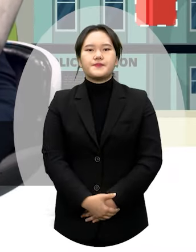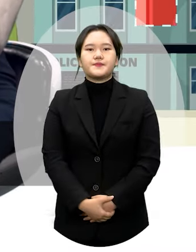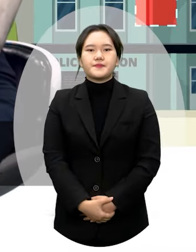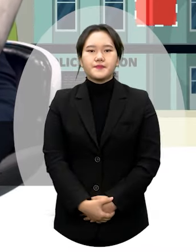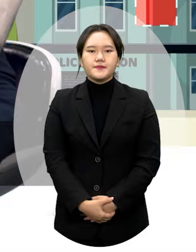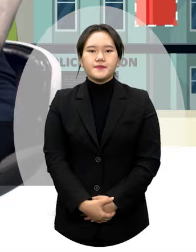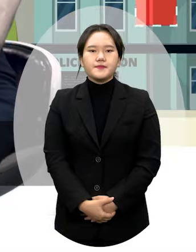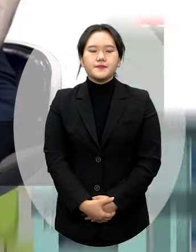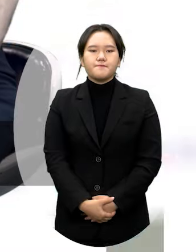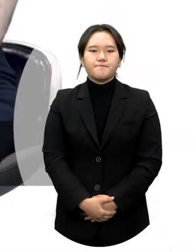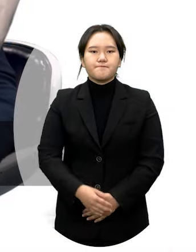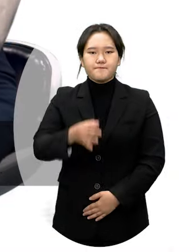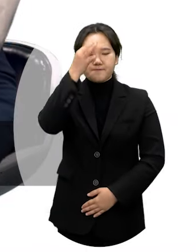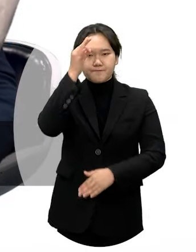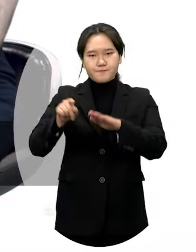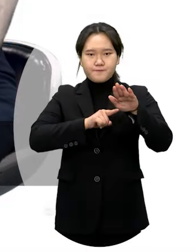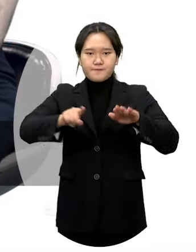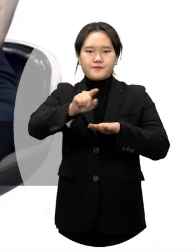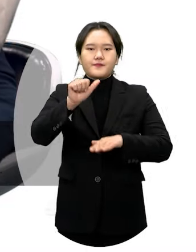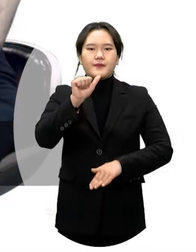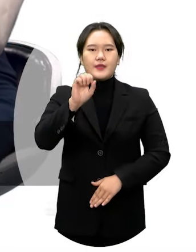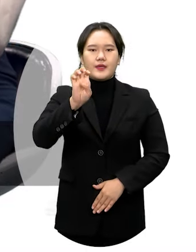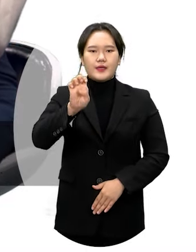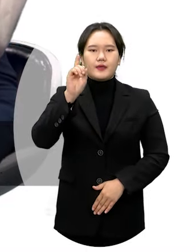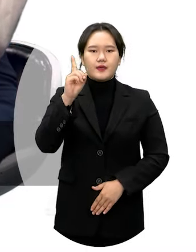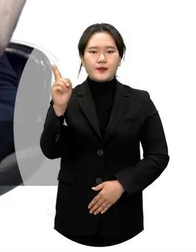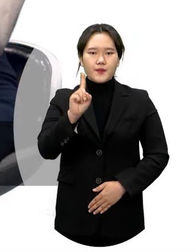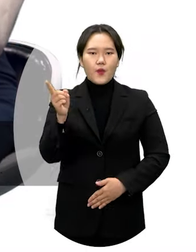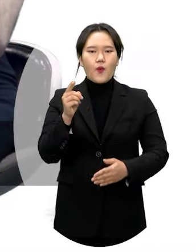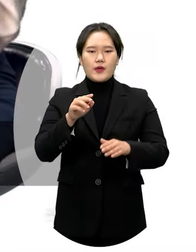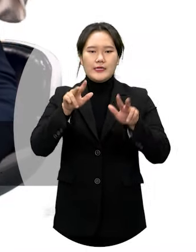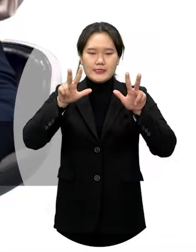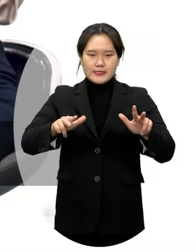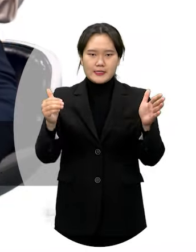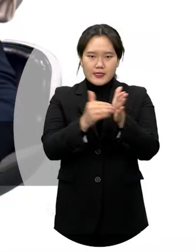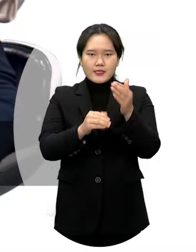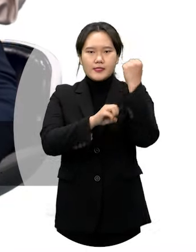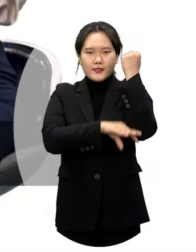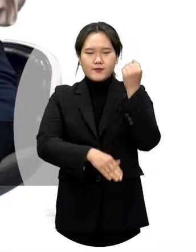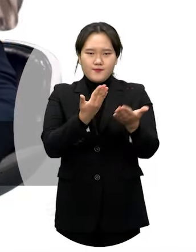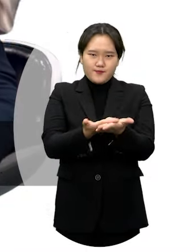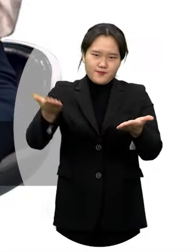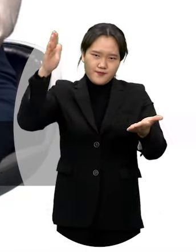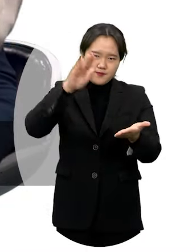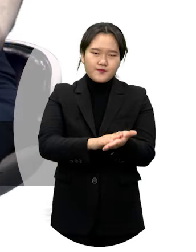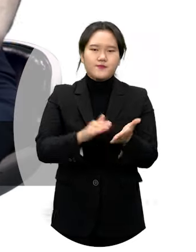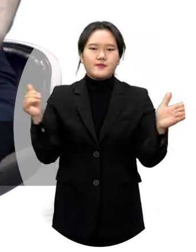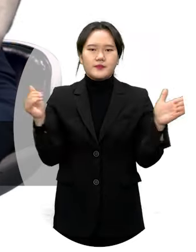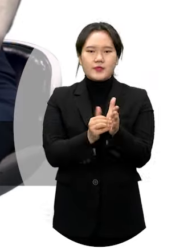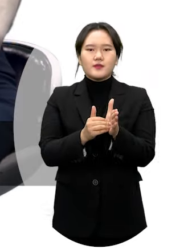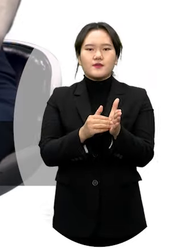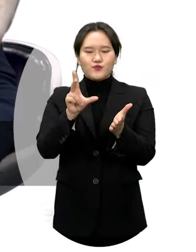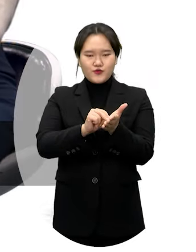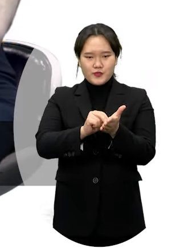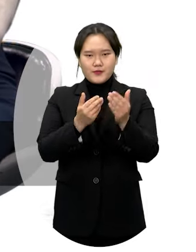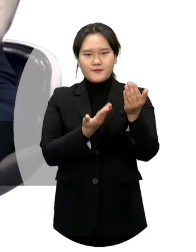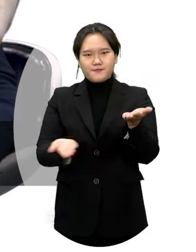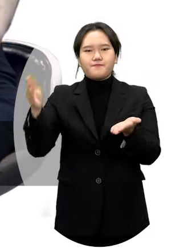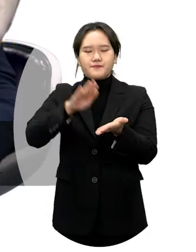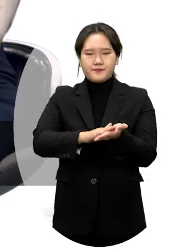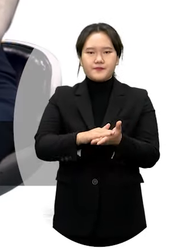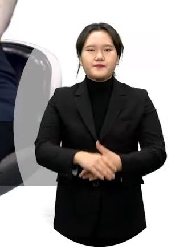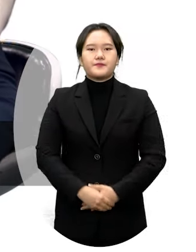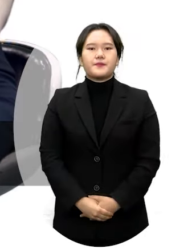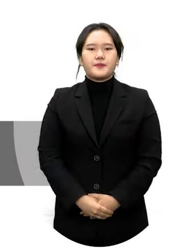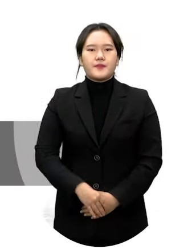사례가 많았습니다. 스마트 AED는 기존 AED의 문제점을 획기적으로 개선한 IoT 기반 AED